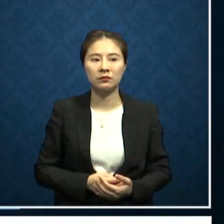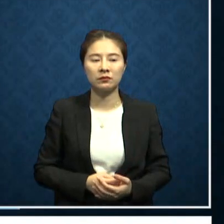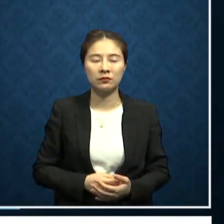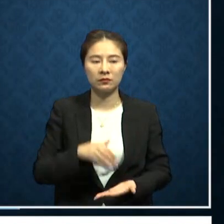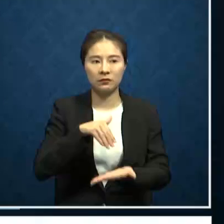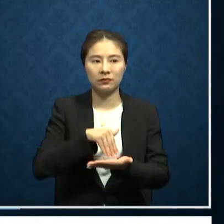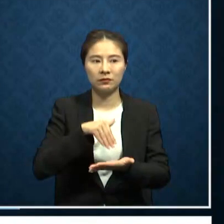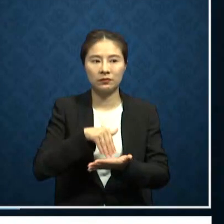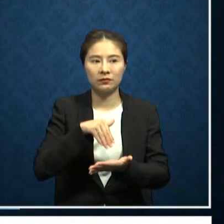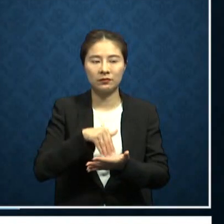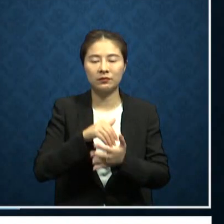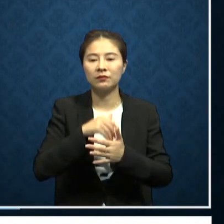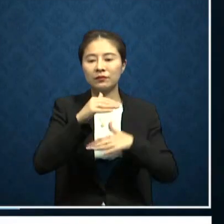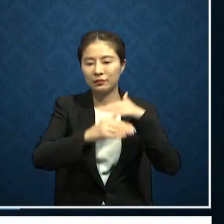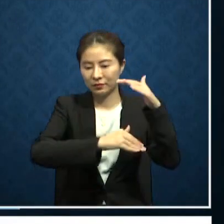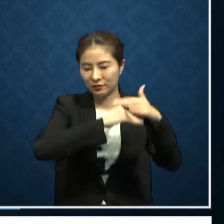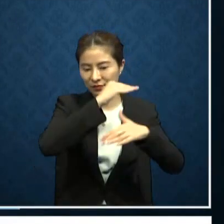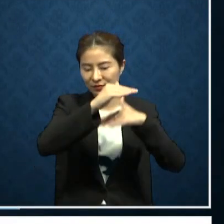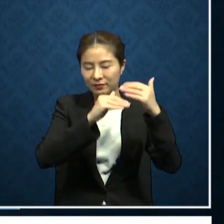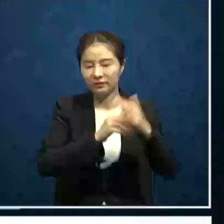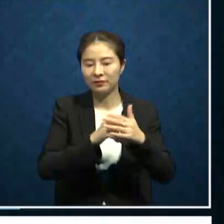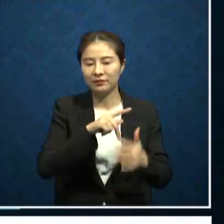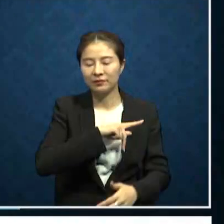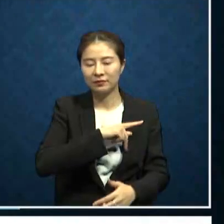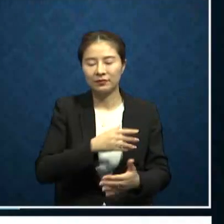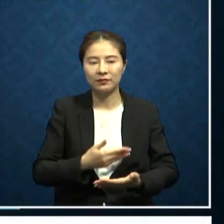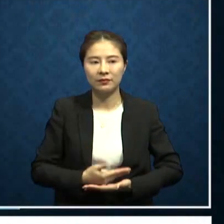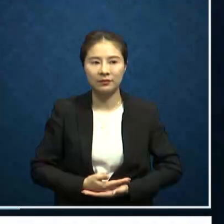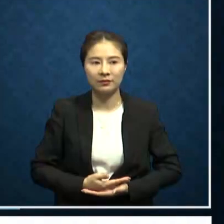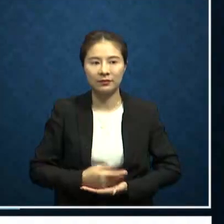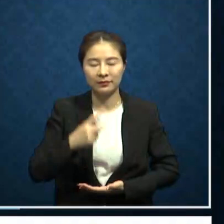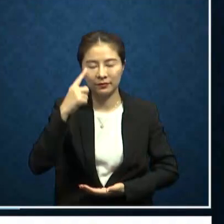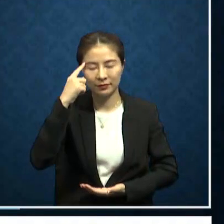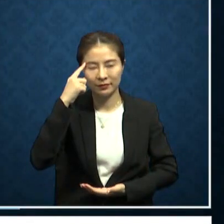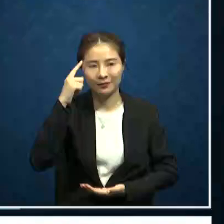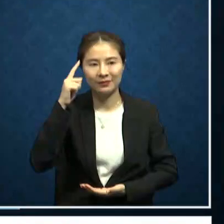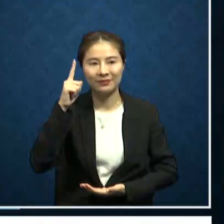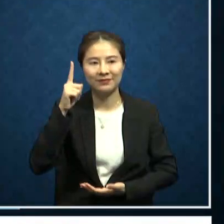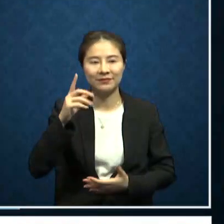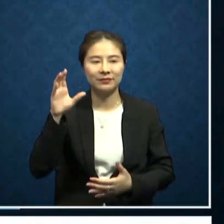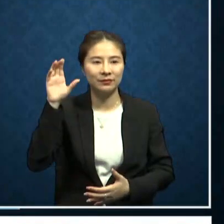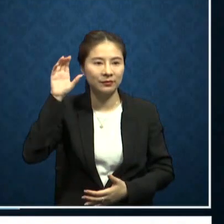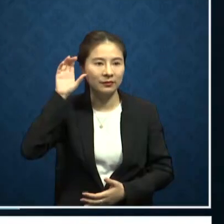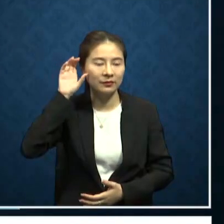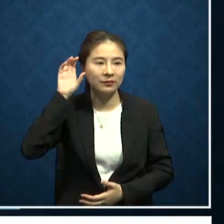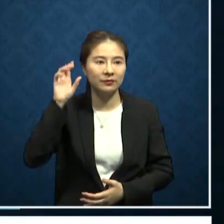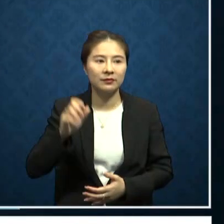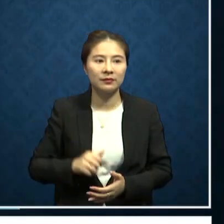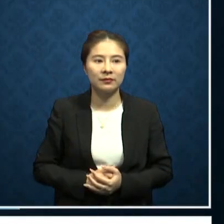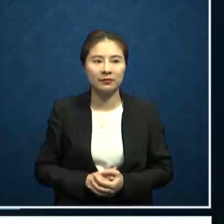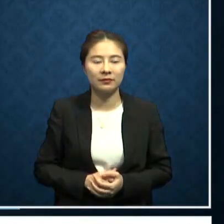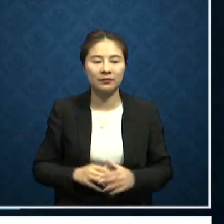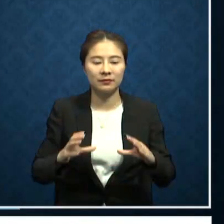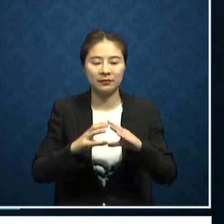กลางปญญาธรรมที่มีความเจริญงอกงามทั้งด้านสติสมาธิจิตวิญญาณศรัทธาและความเชื่อคณะ